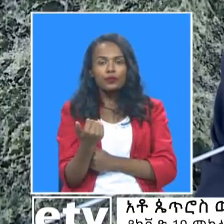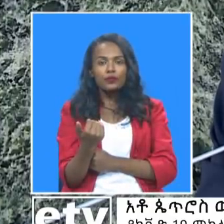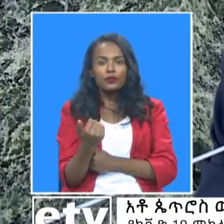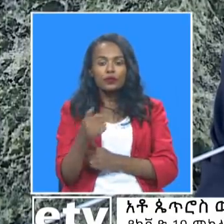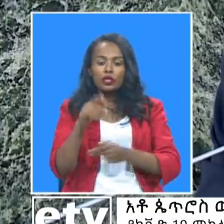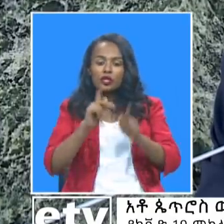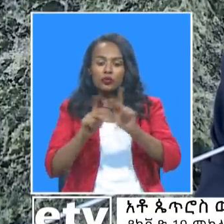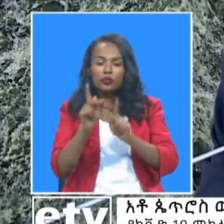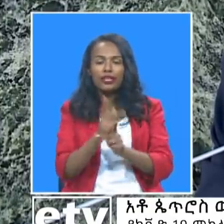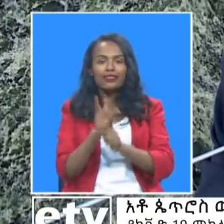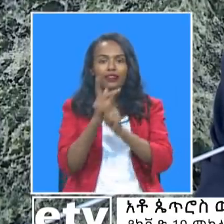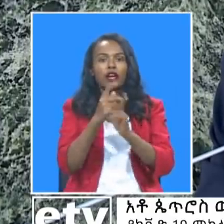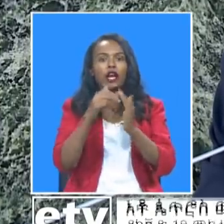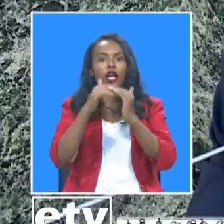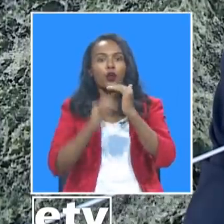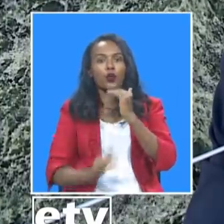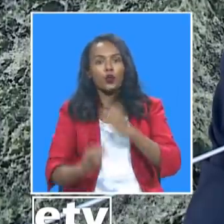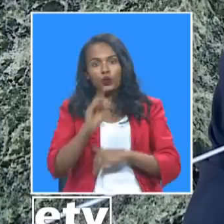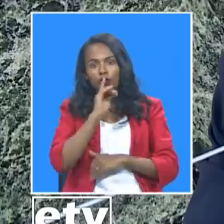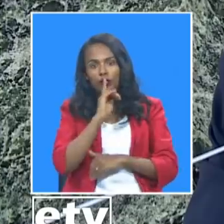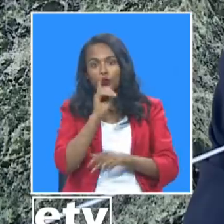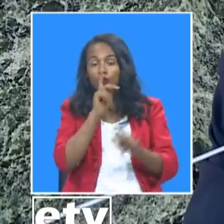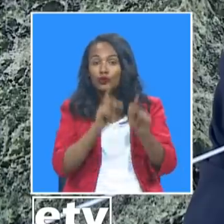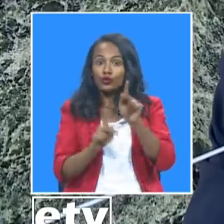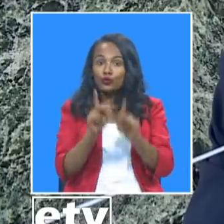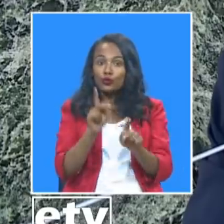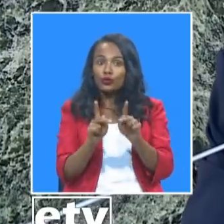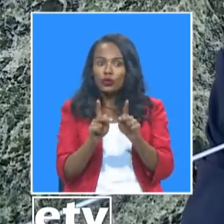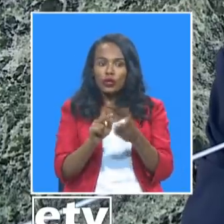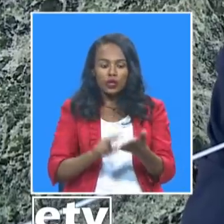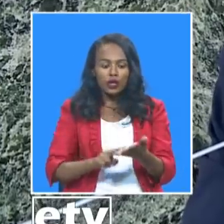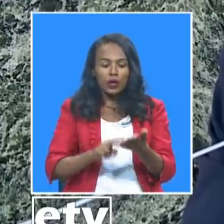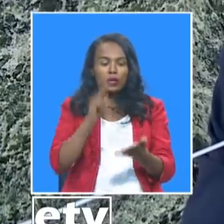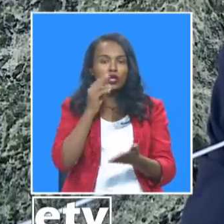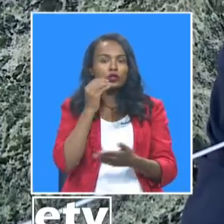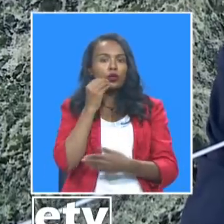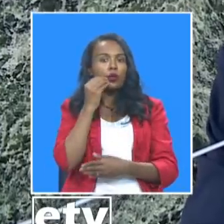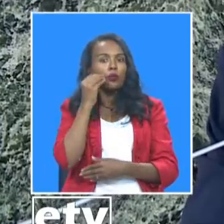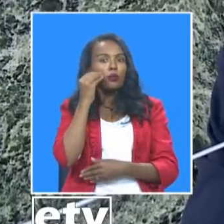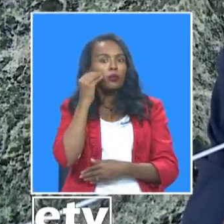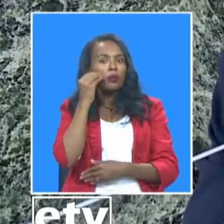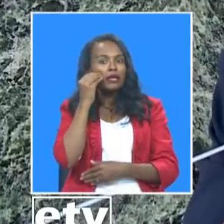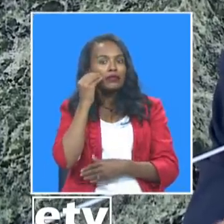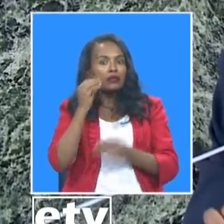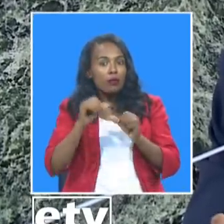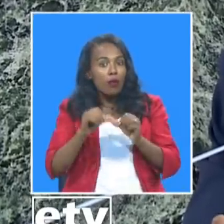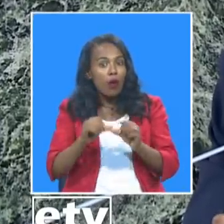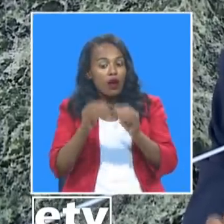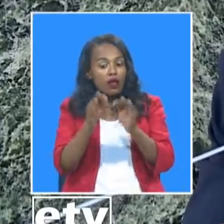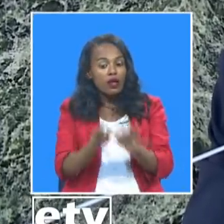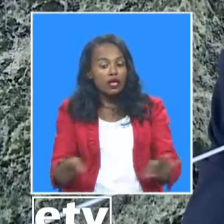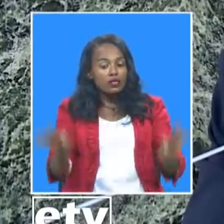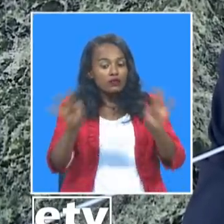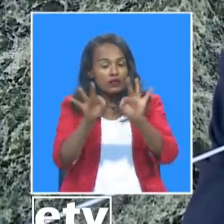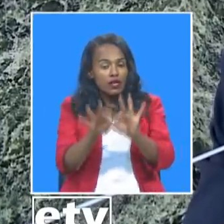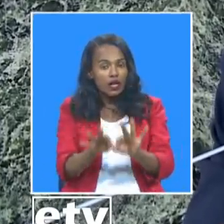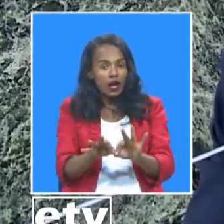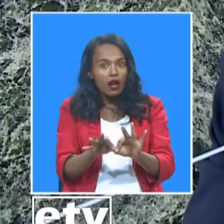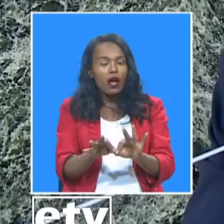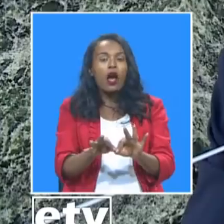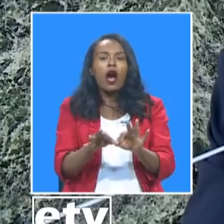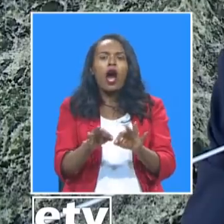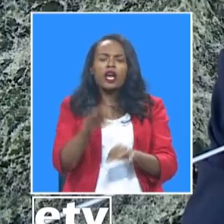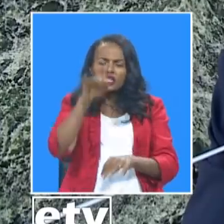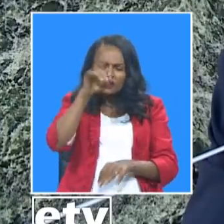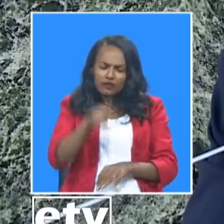የህዝቡ የጥንቃቄ ጉድለት ነው። ህዝቡ ከመነሻው ቤት መዋል ያስፈልጋል፣ አስቸኳይ ወይም ደግሞ